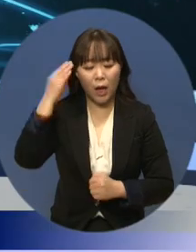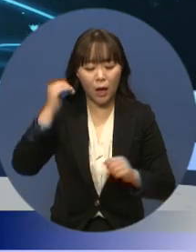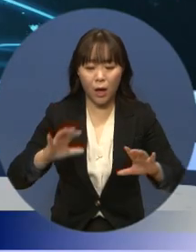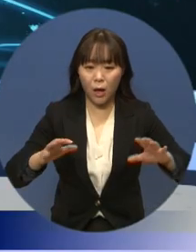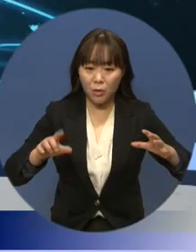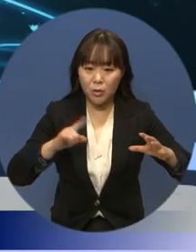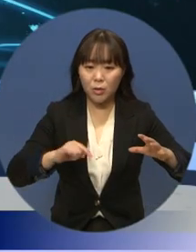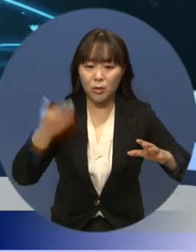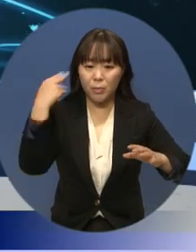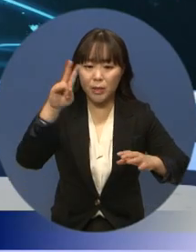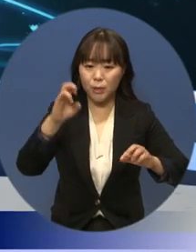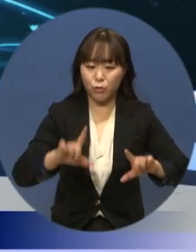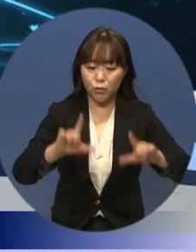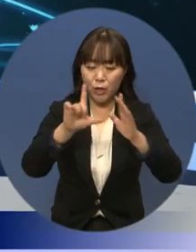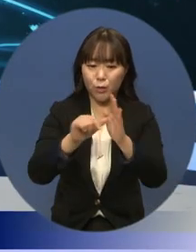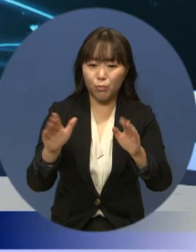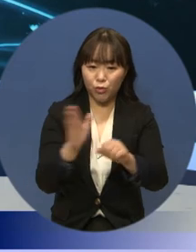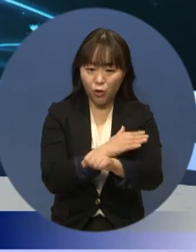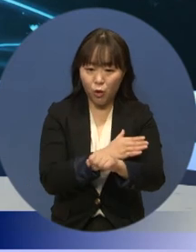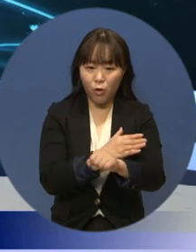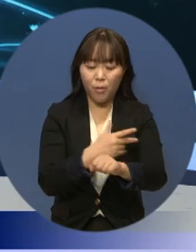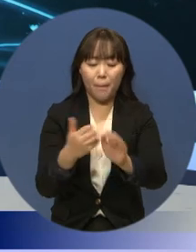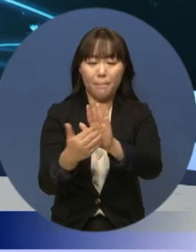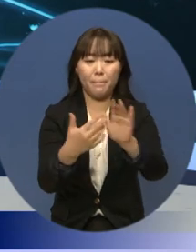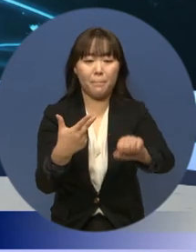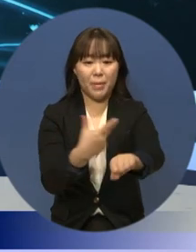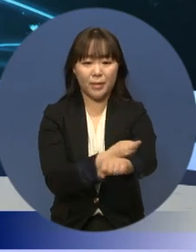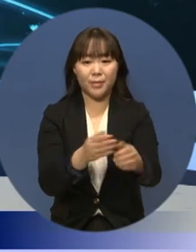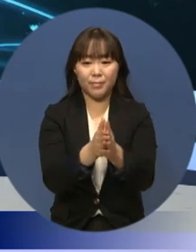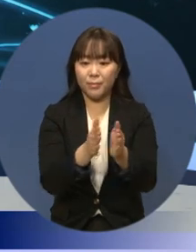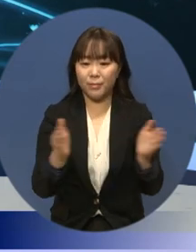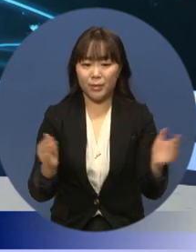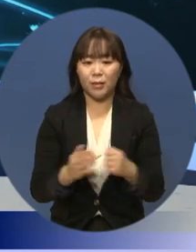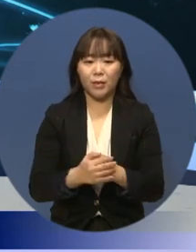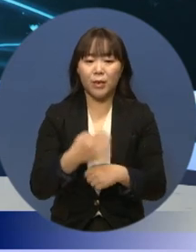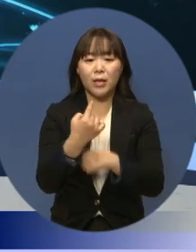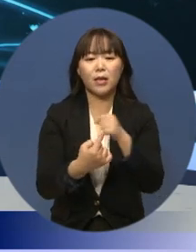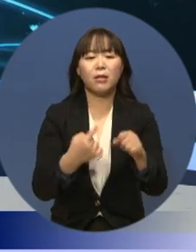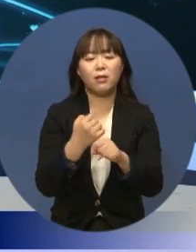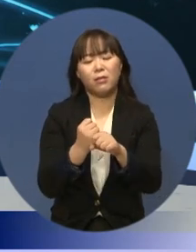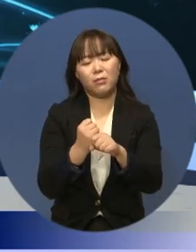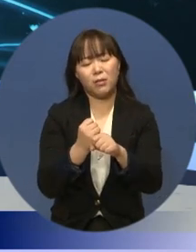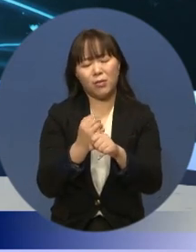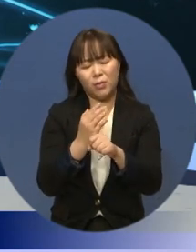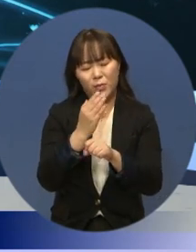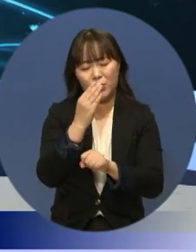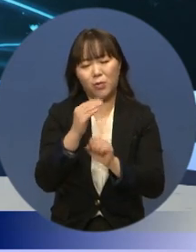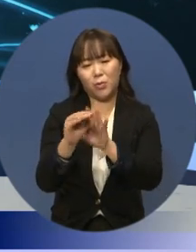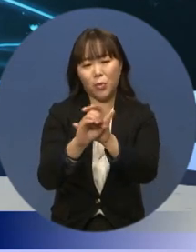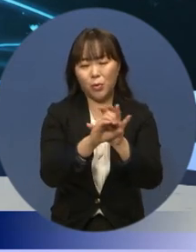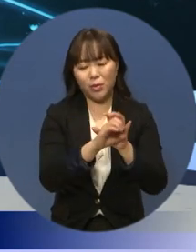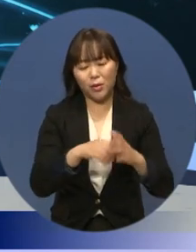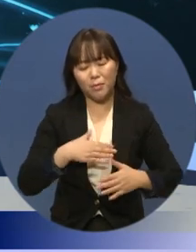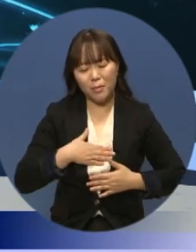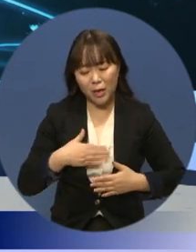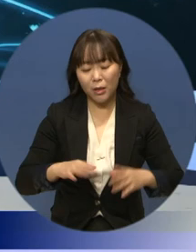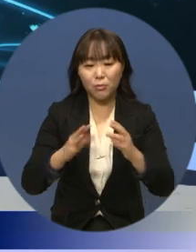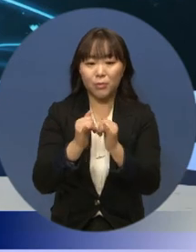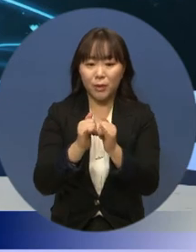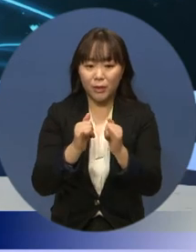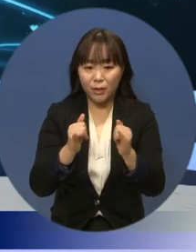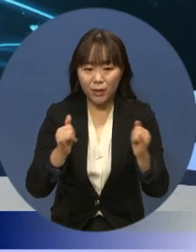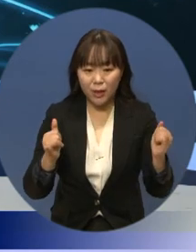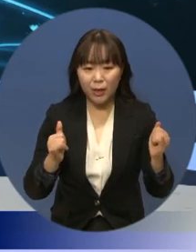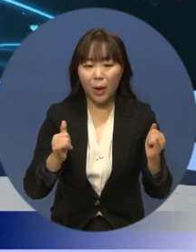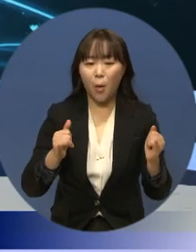우리나라에서도 지난달 26일부터 백신 접종이 시작됐죠. 1년여 넘는 긴 시간 코로나19로 지친 국민들에게